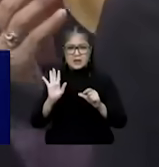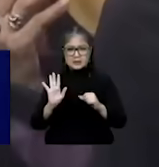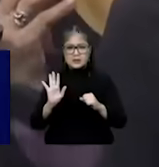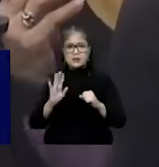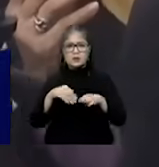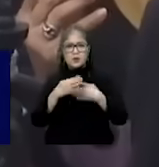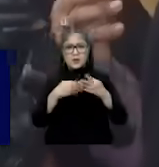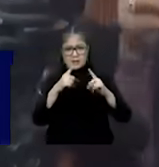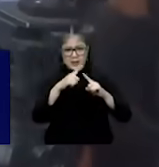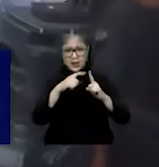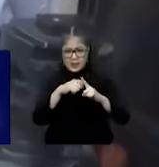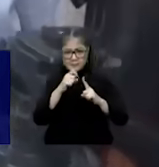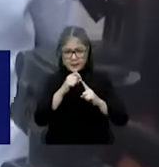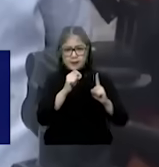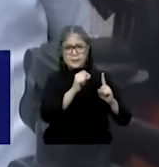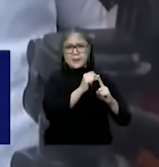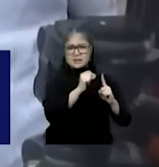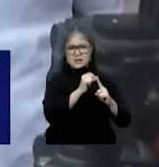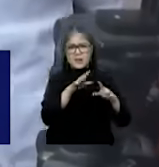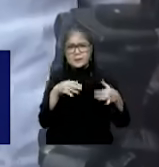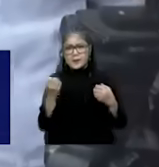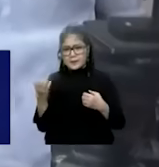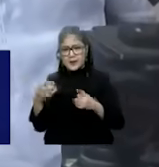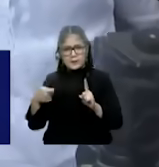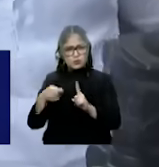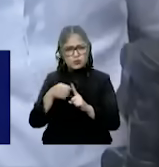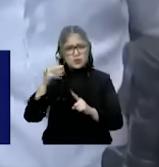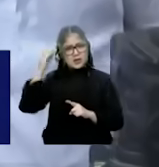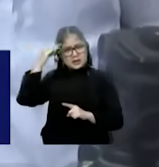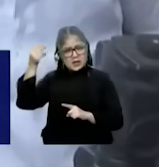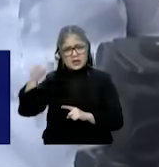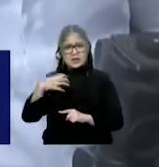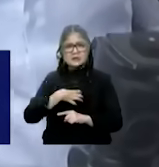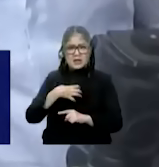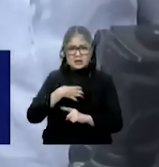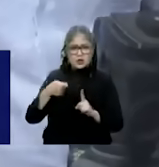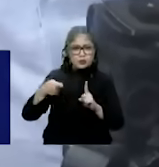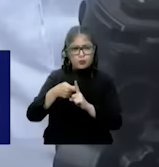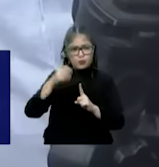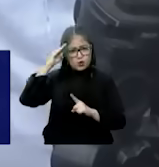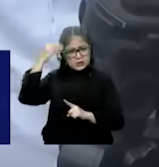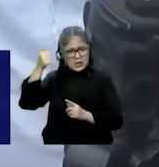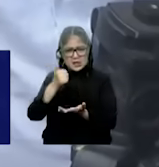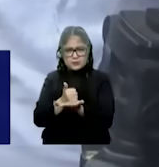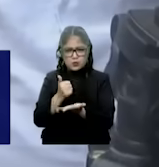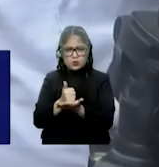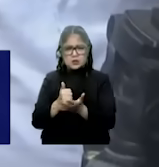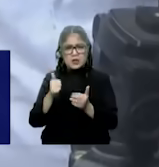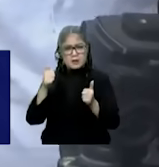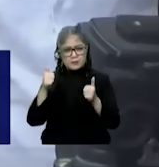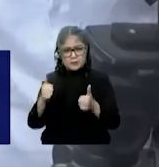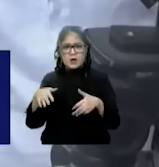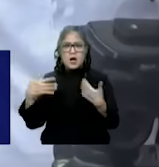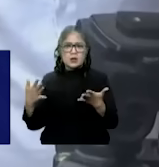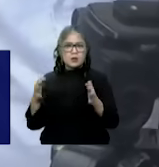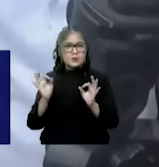atau seperti apa? Pasti menurut kami sangat yakin ini pembunuhan berencana yang direncanakan dengan matang, yang direncanakan dengan luar biasa,